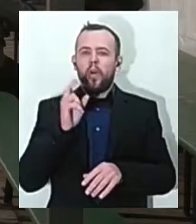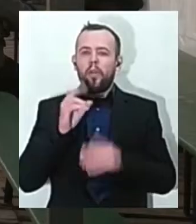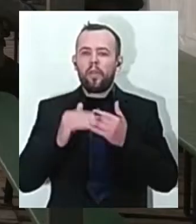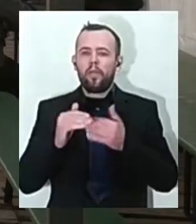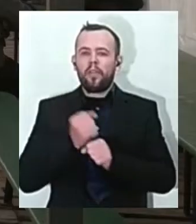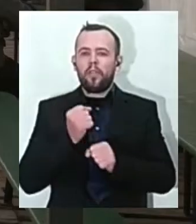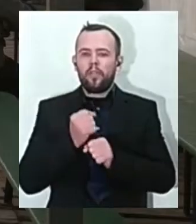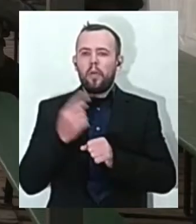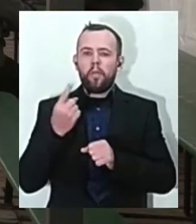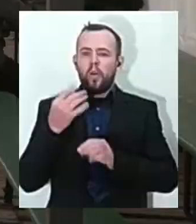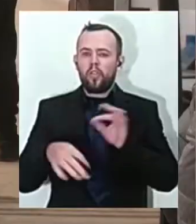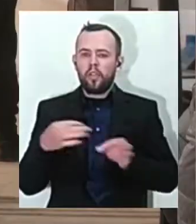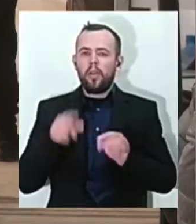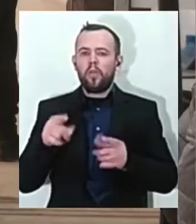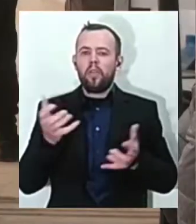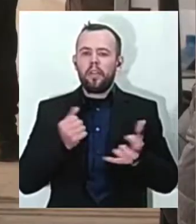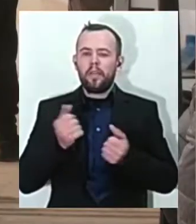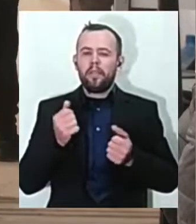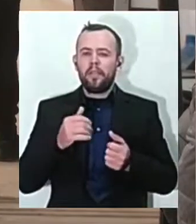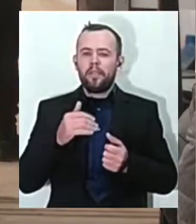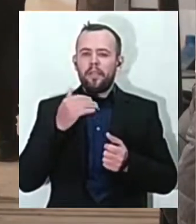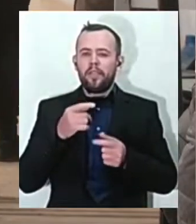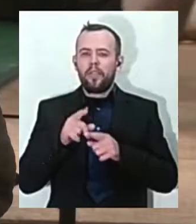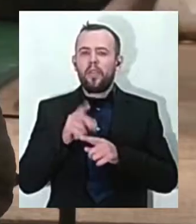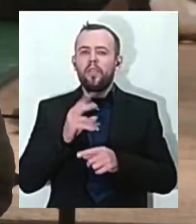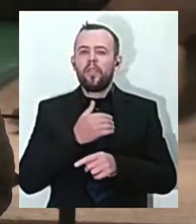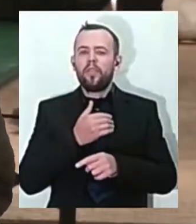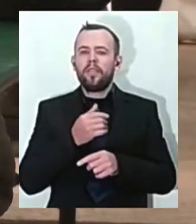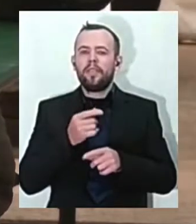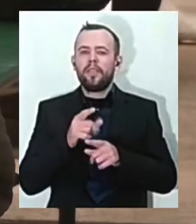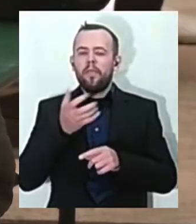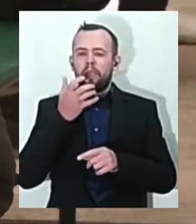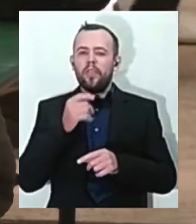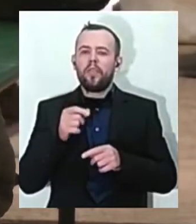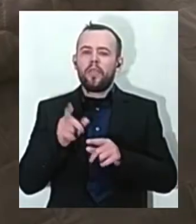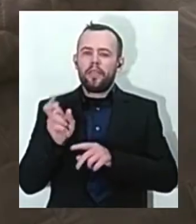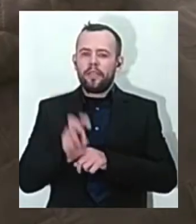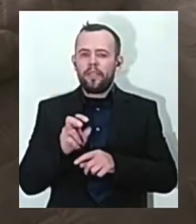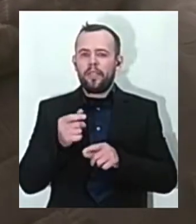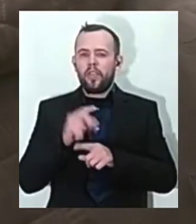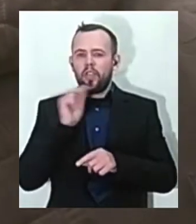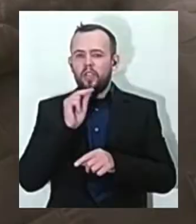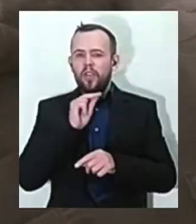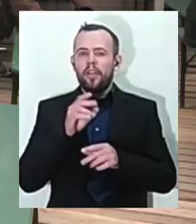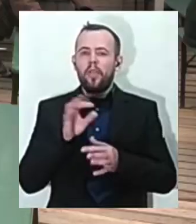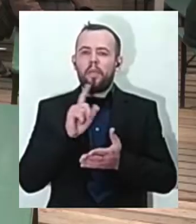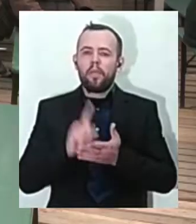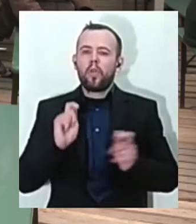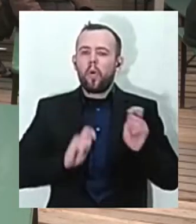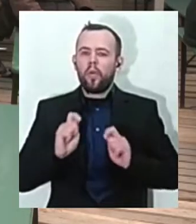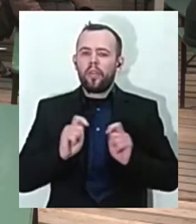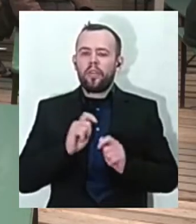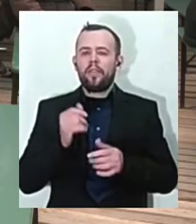добу. Тут приймають безхатченків та всіх охочих зігрітися. Людей годують, дають їм чай та за необхідністю одяг. До пункту